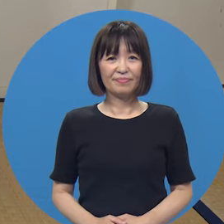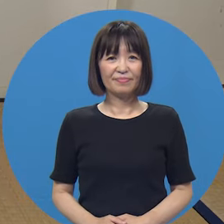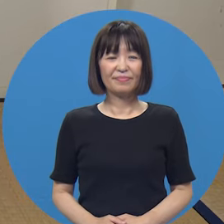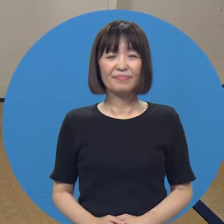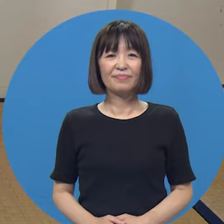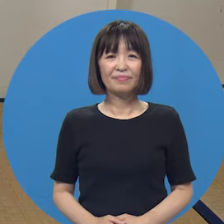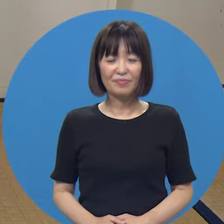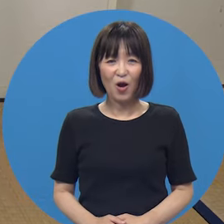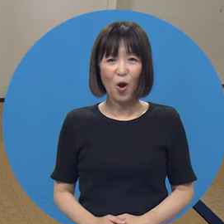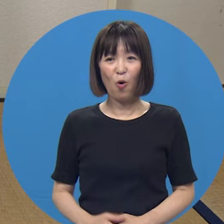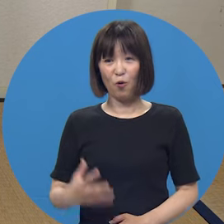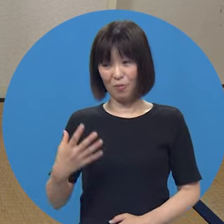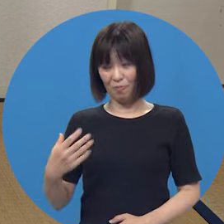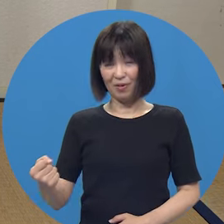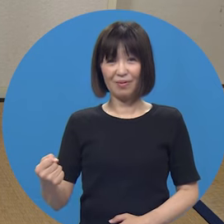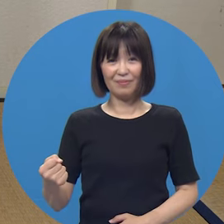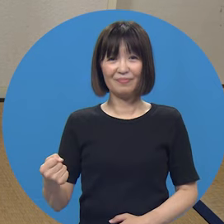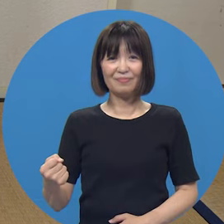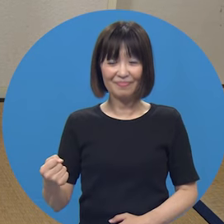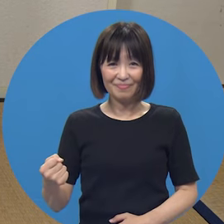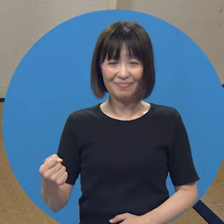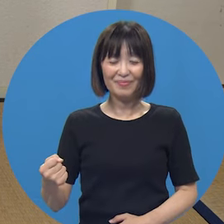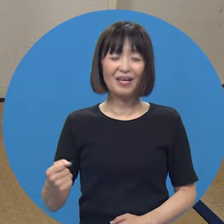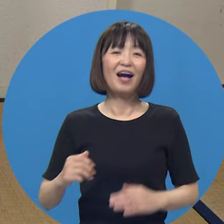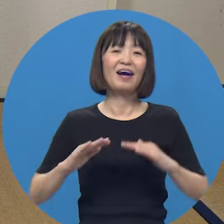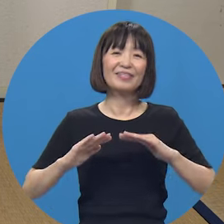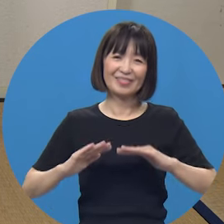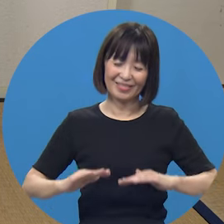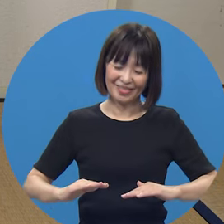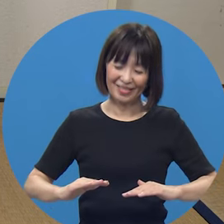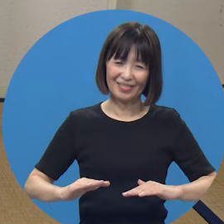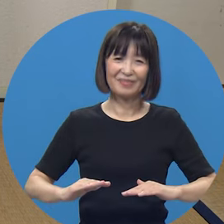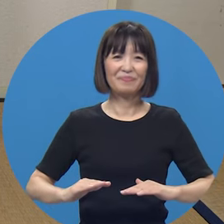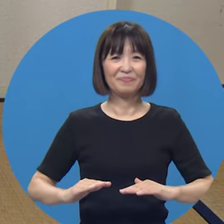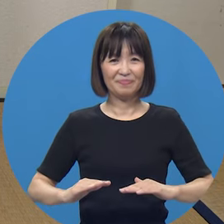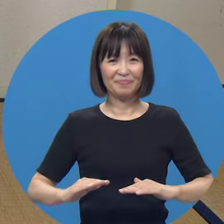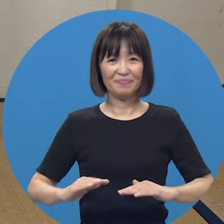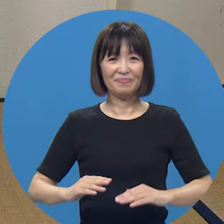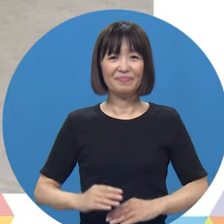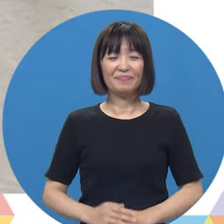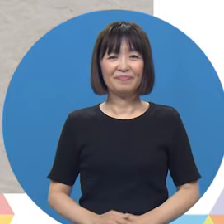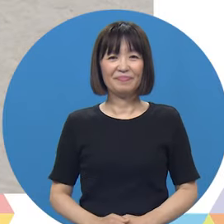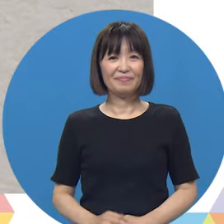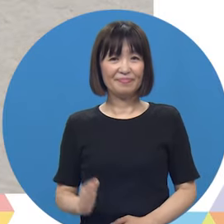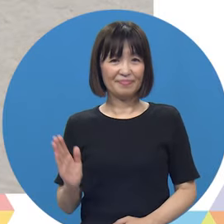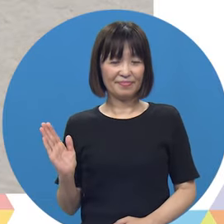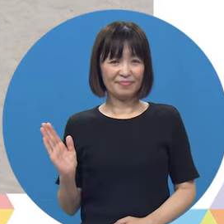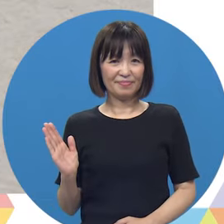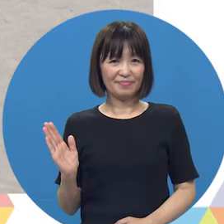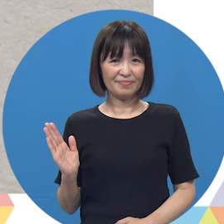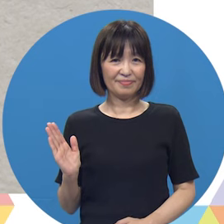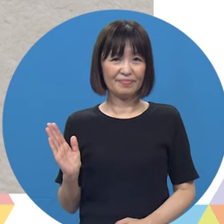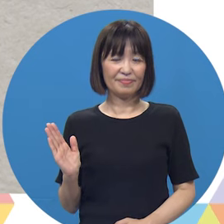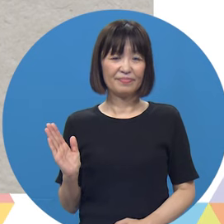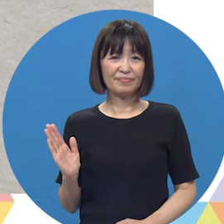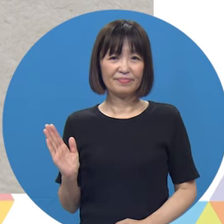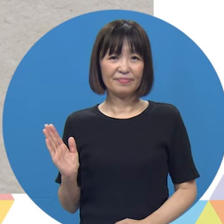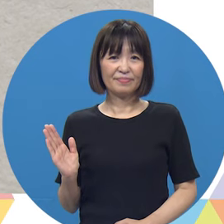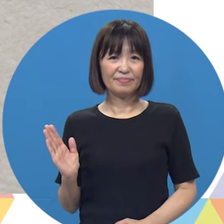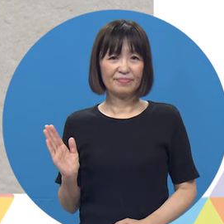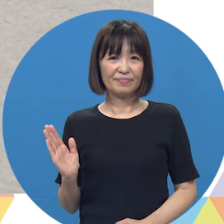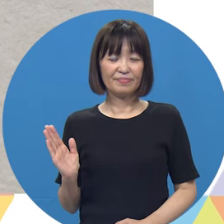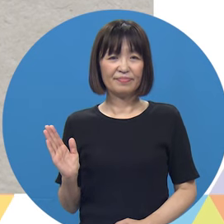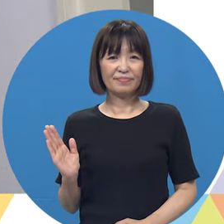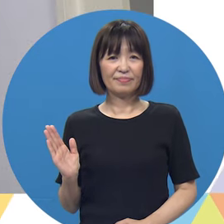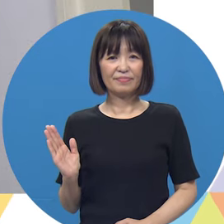あ、止まりました。これだと安心ですね。 気になる 取り付けは簡